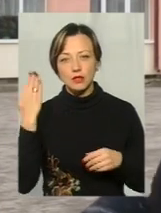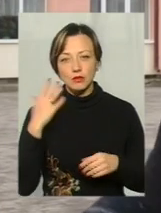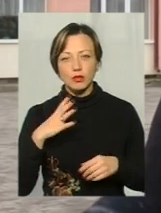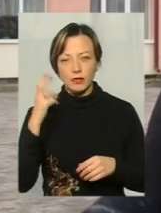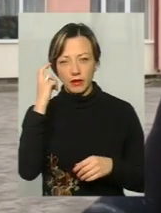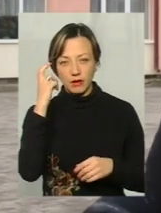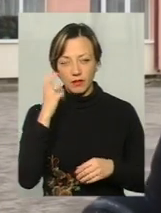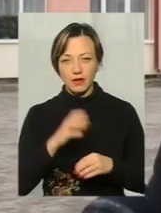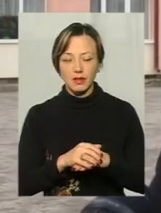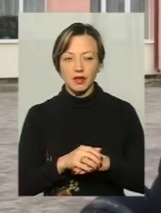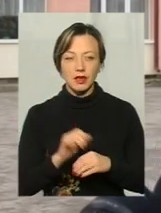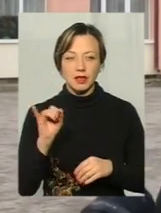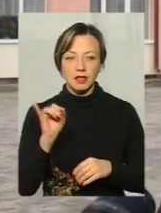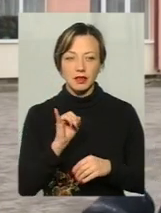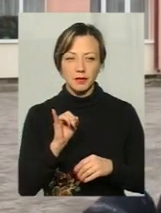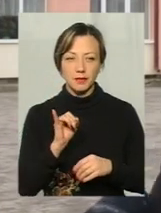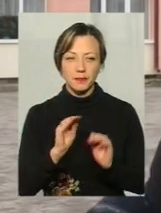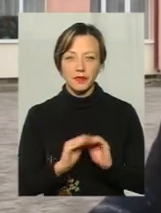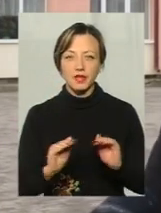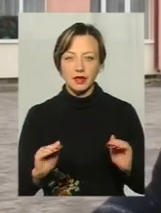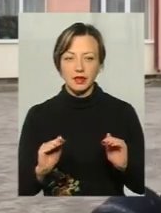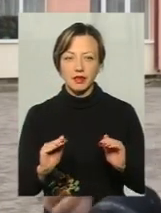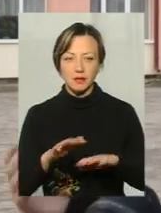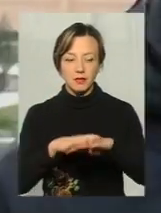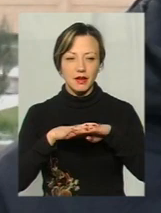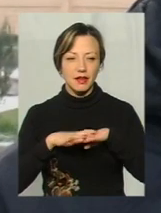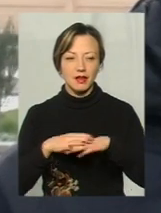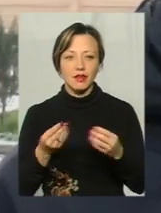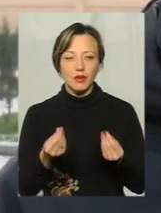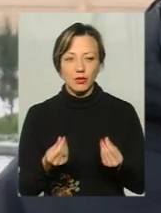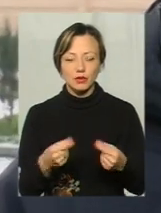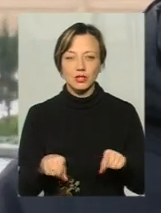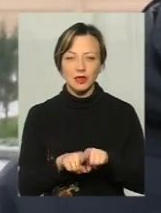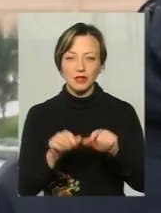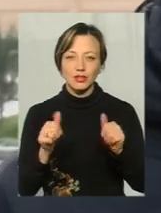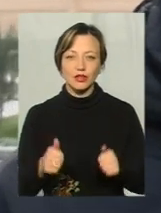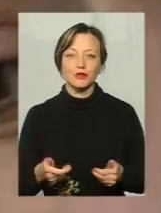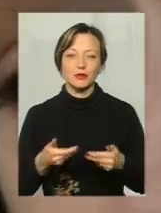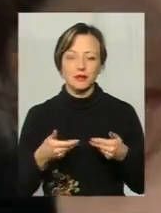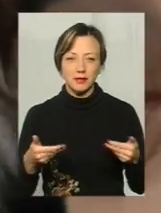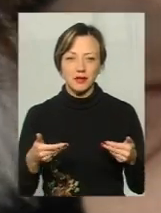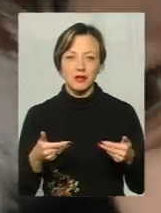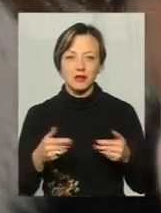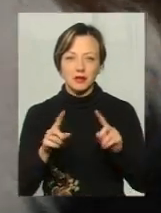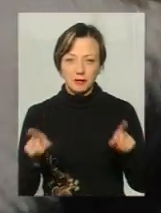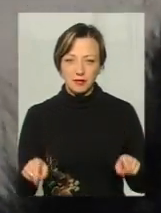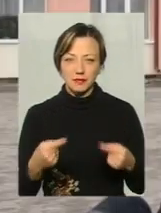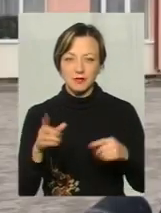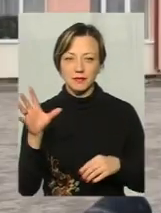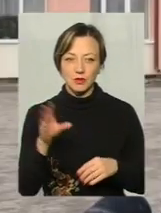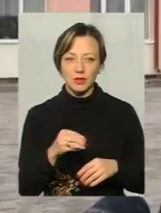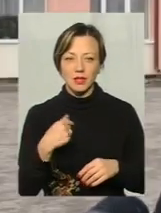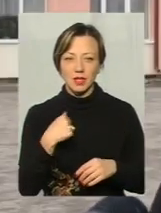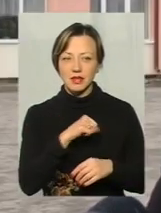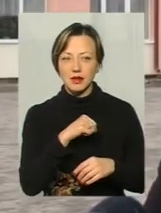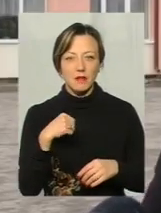в Києві, і діти перекидали гроші. І таким чином ми вилізли з того всього. Я